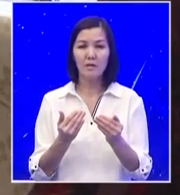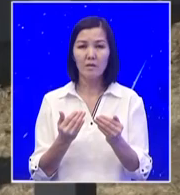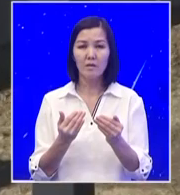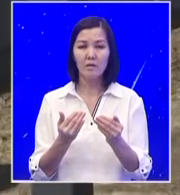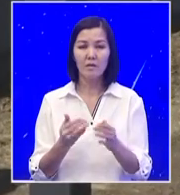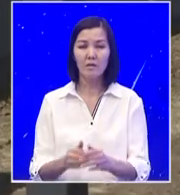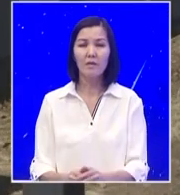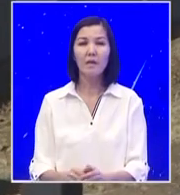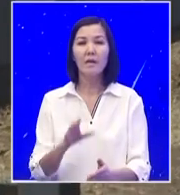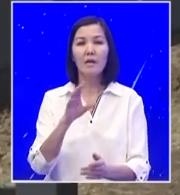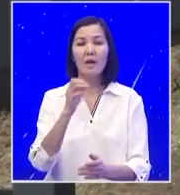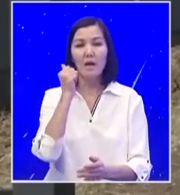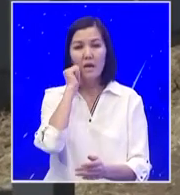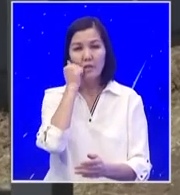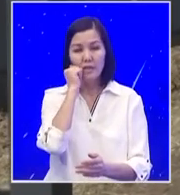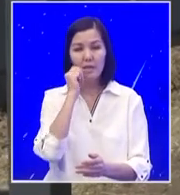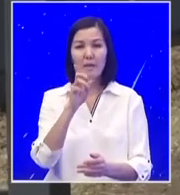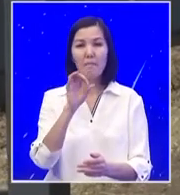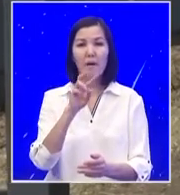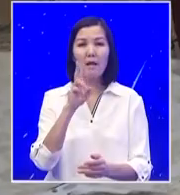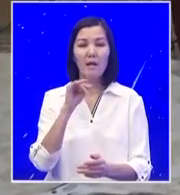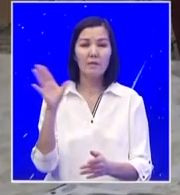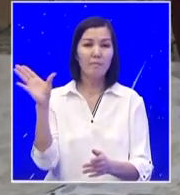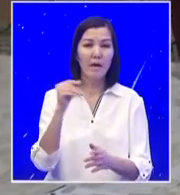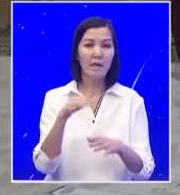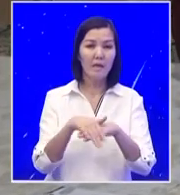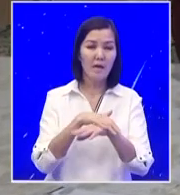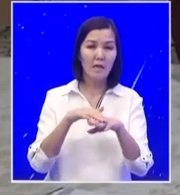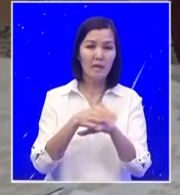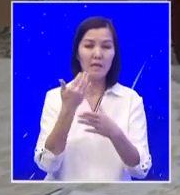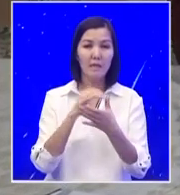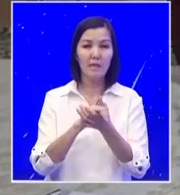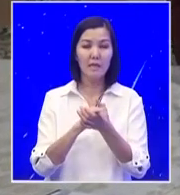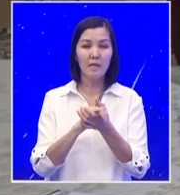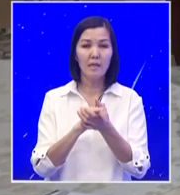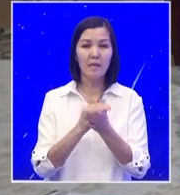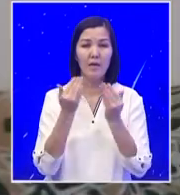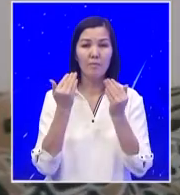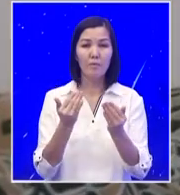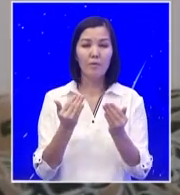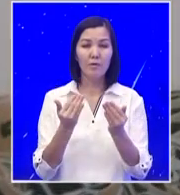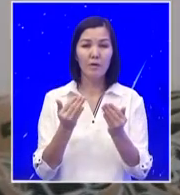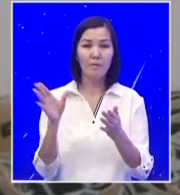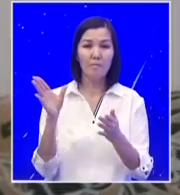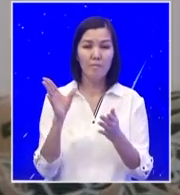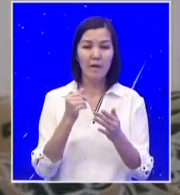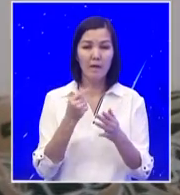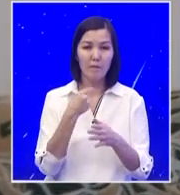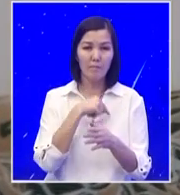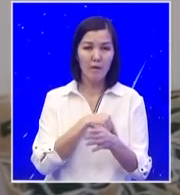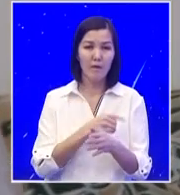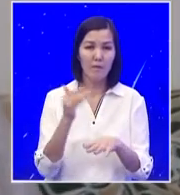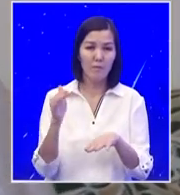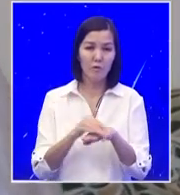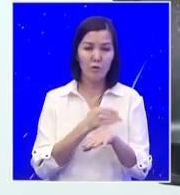айтады. Сарахан әжейді балқаштықтардың үлкен кішісіне дейін білет. Әлі күнге ісін үлгетіп, адамгершілігін айтып отырады. Қажет болса,